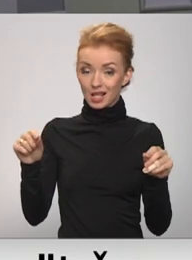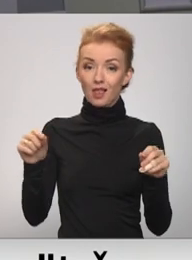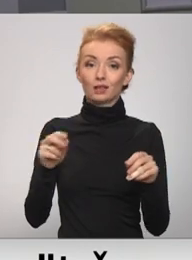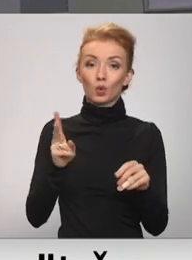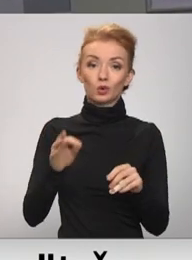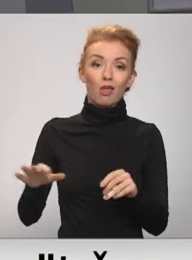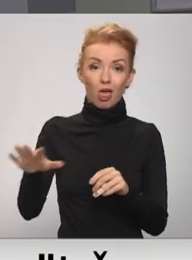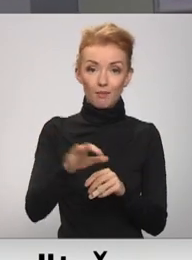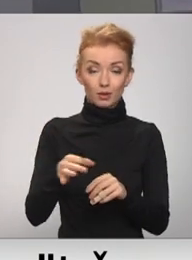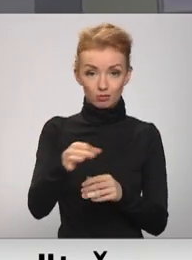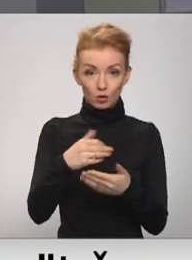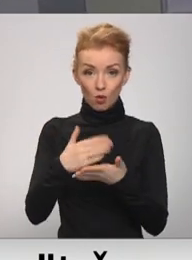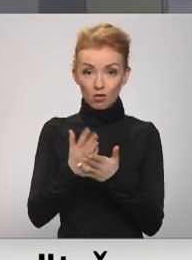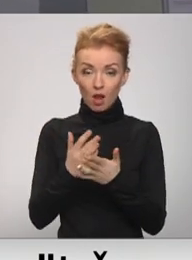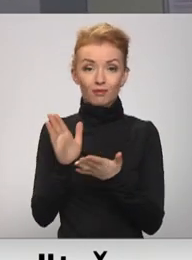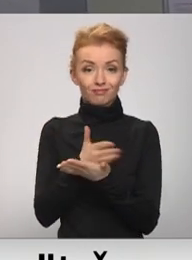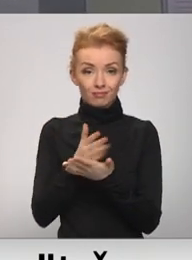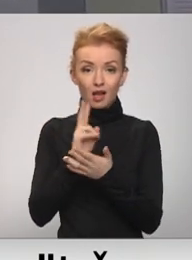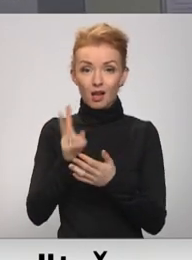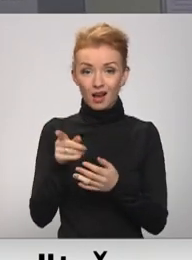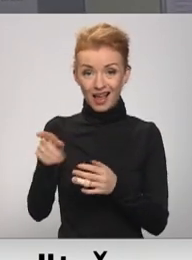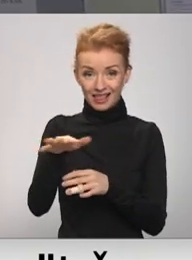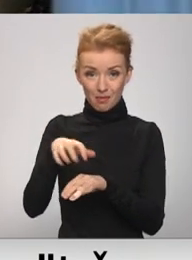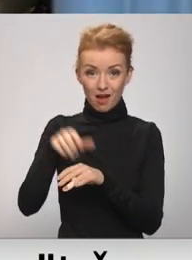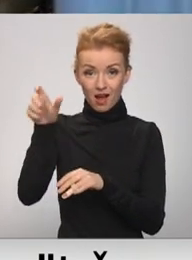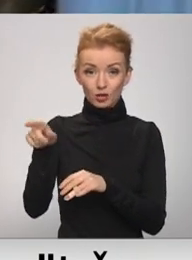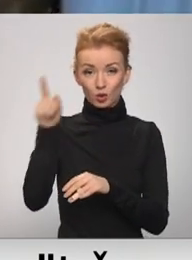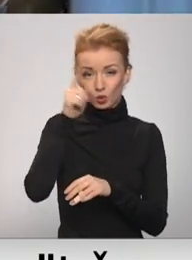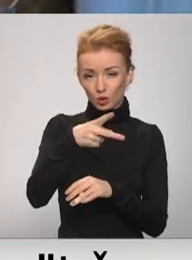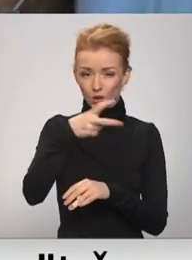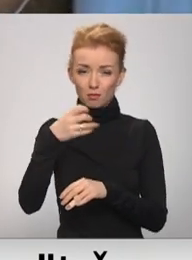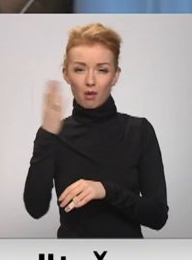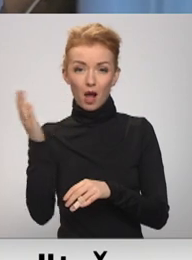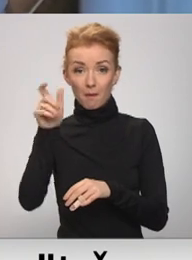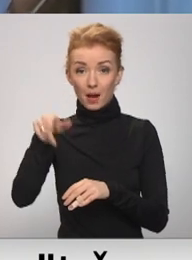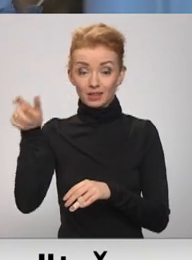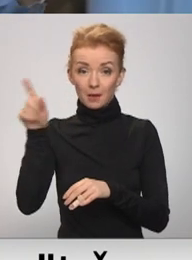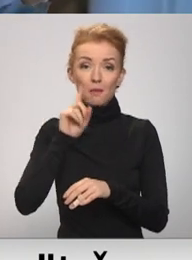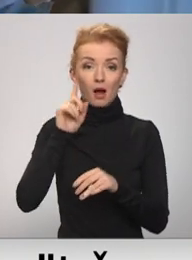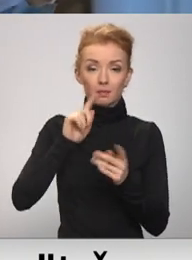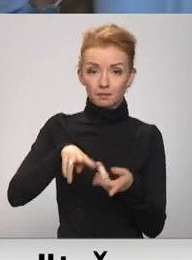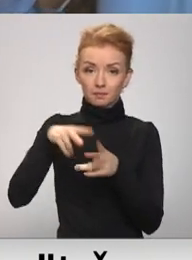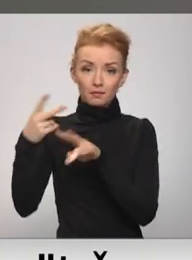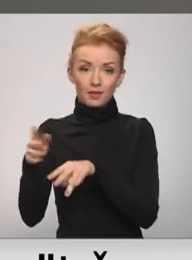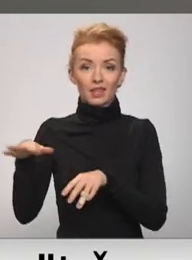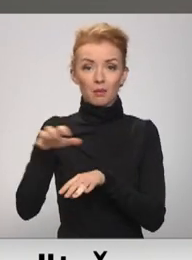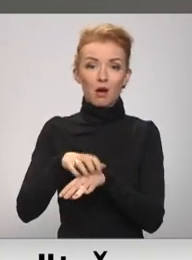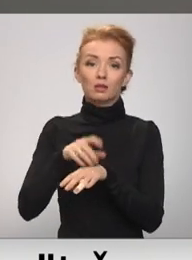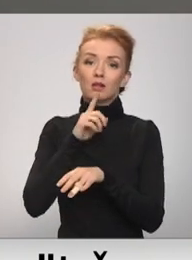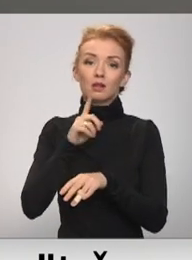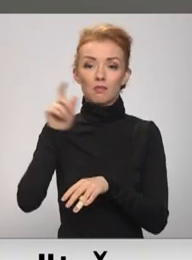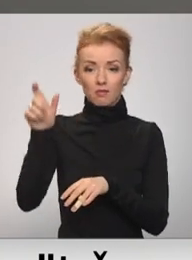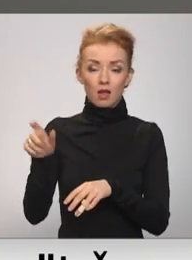nodaļa nokārtojas, ka mirušā ģimenes ārsta 1402 pacientu aprūpe pagaidām pārņem Liepājā strādājošā ģimenes ārsta